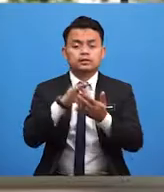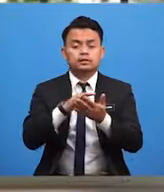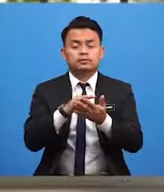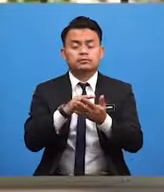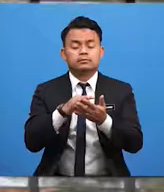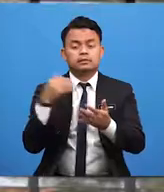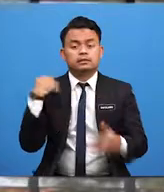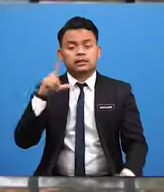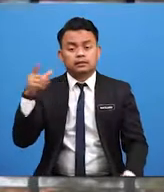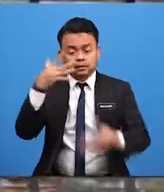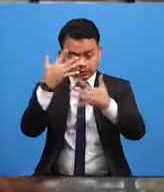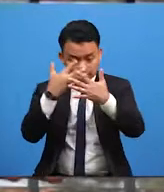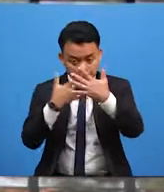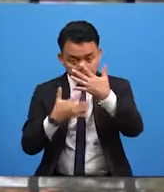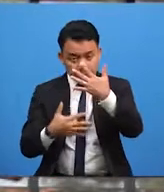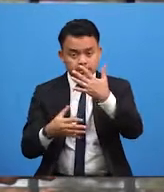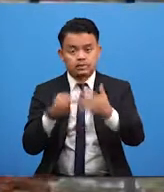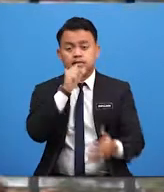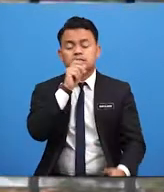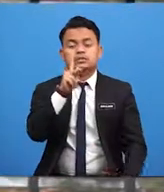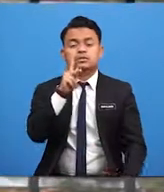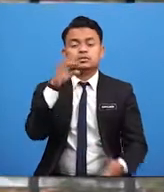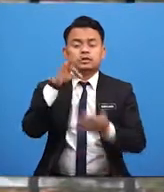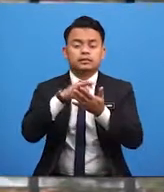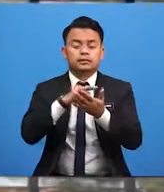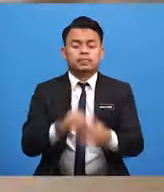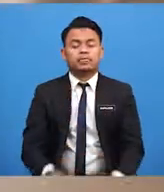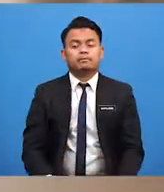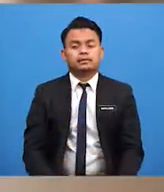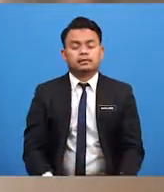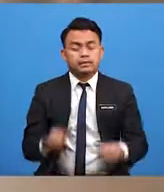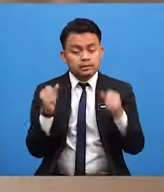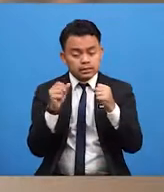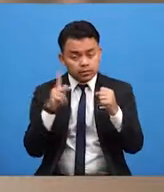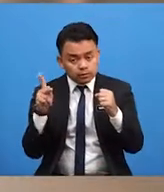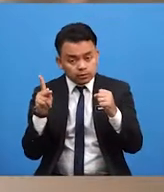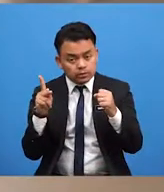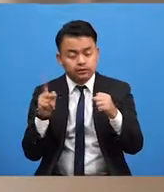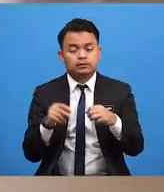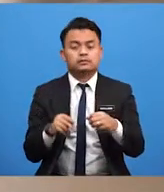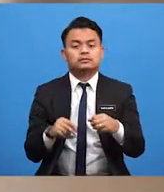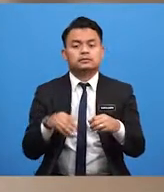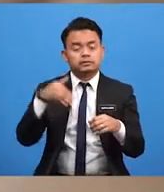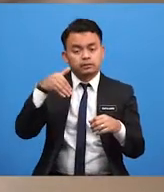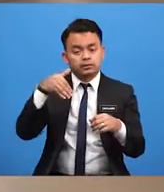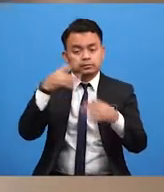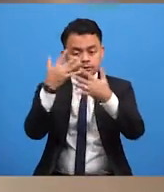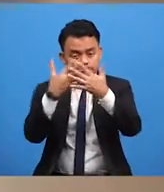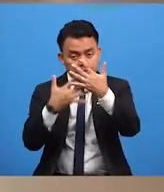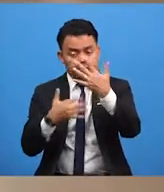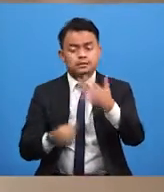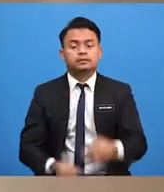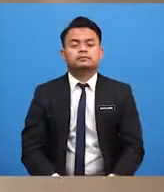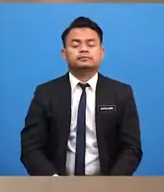ayam. Pastikan stok ayam disejukkan terlebih dahulu sebelum ditapis.